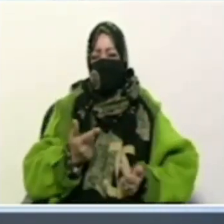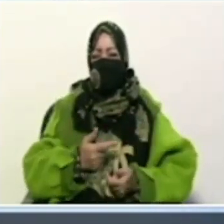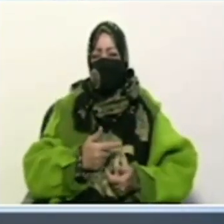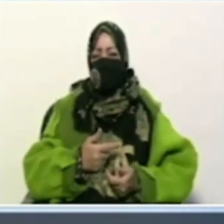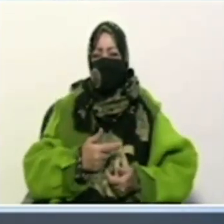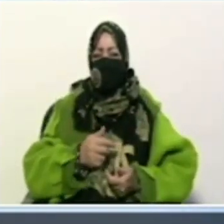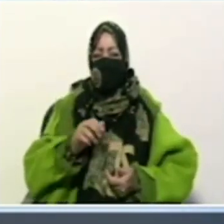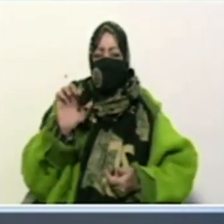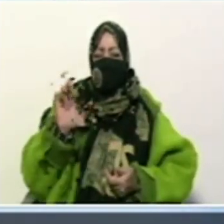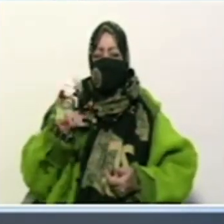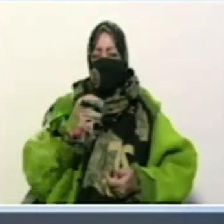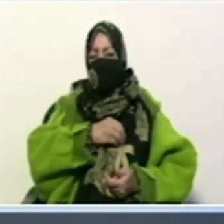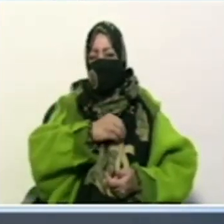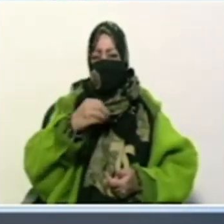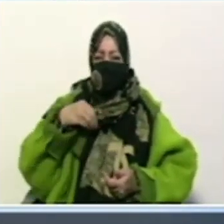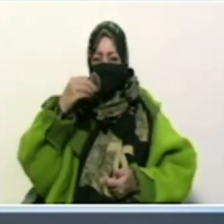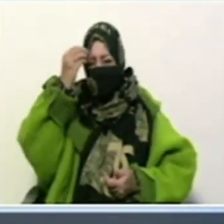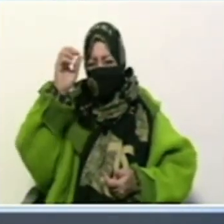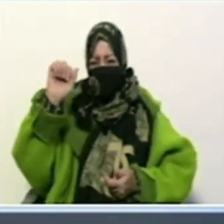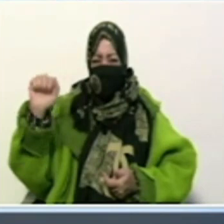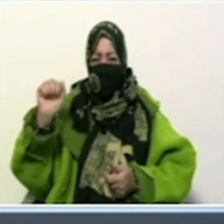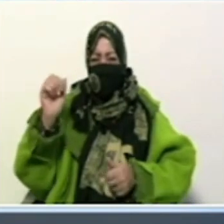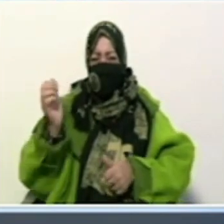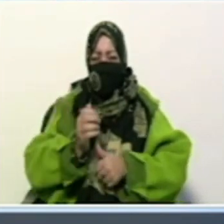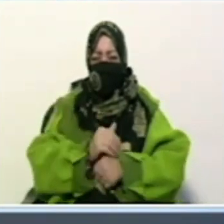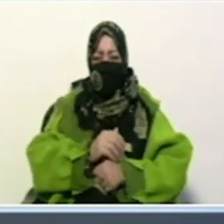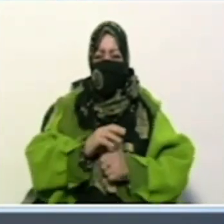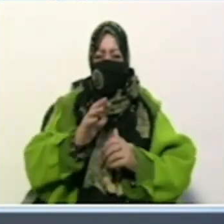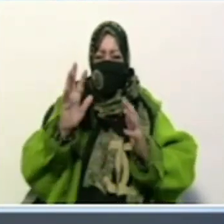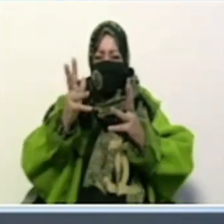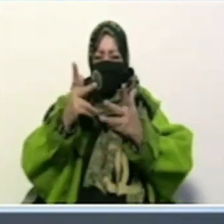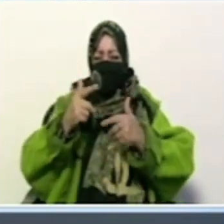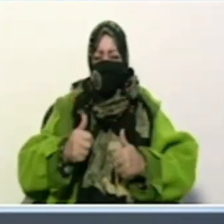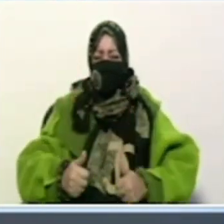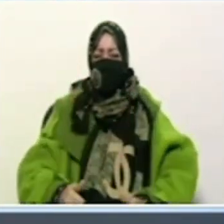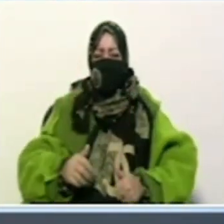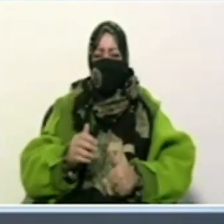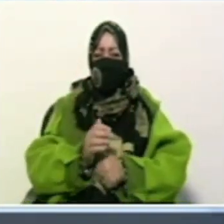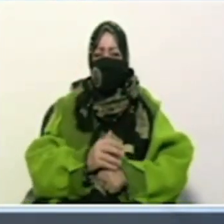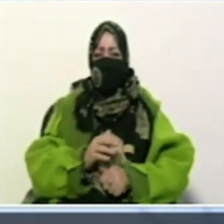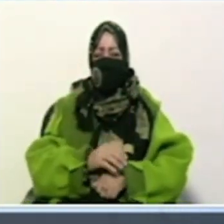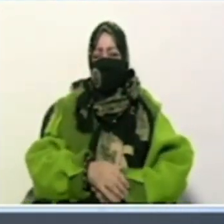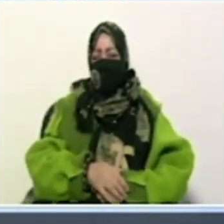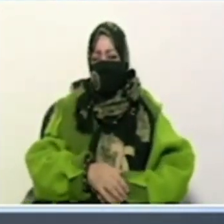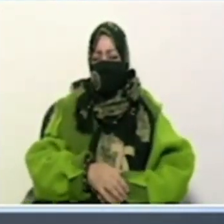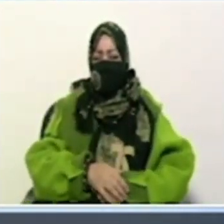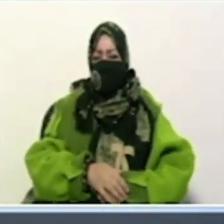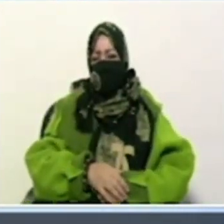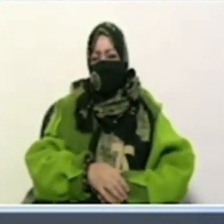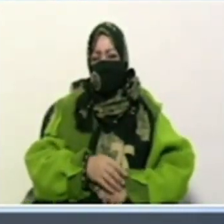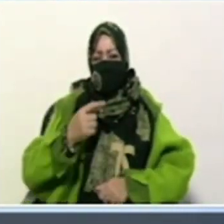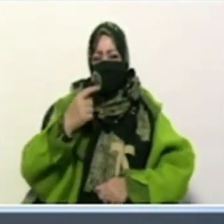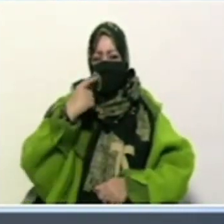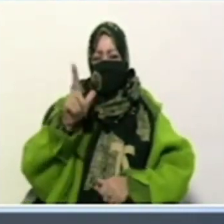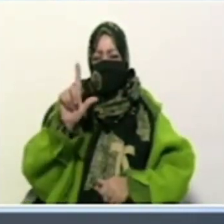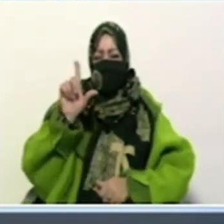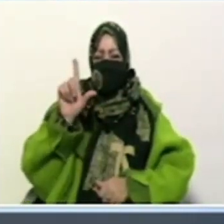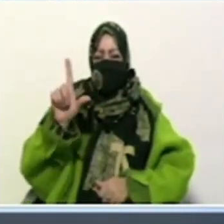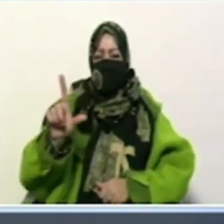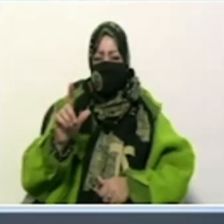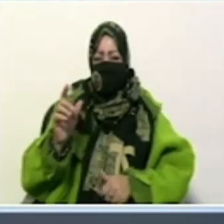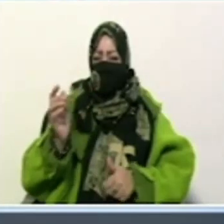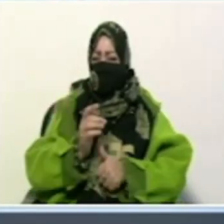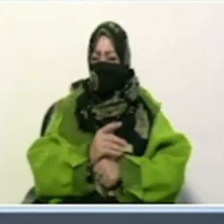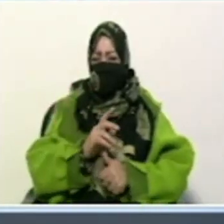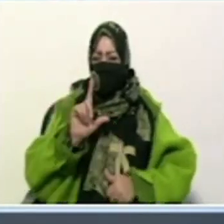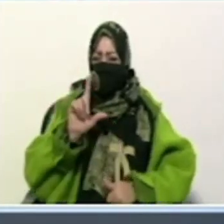فمعد صحيحا، زواج صحيح، وينسب له الولد شرعا، ويلزمه يعني إثبات هذا